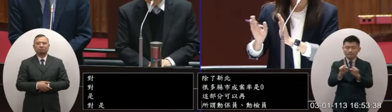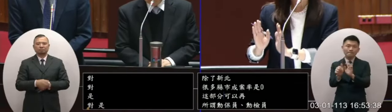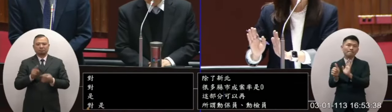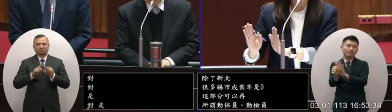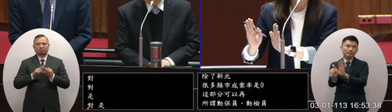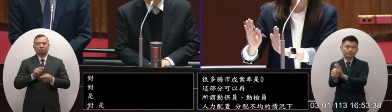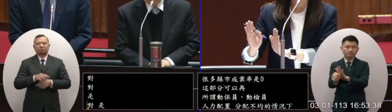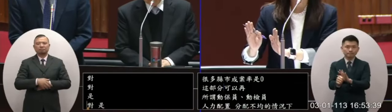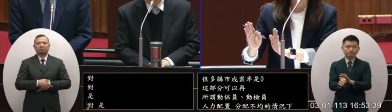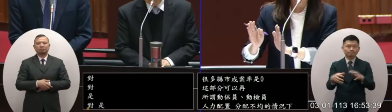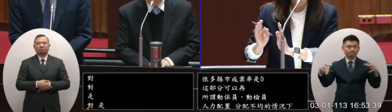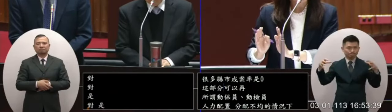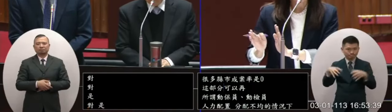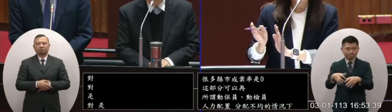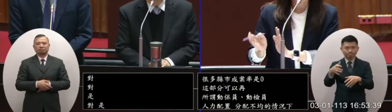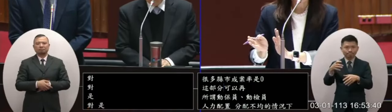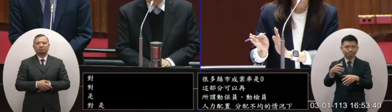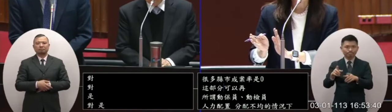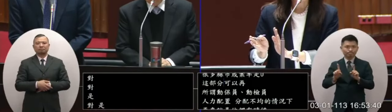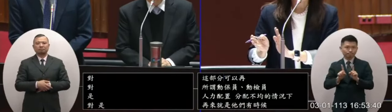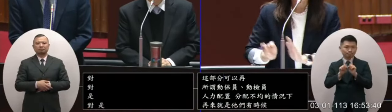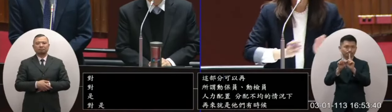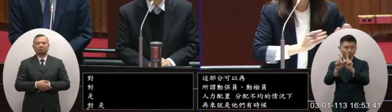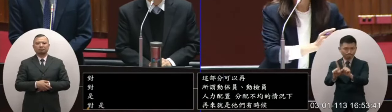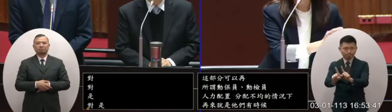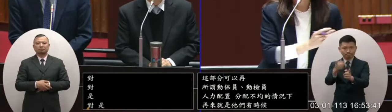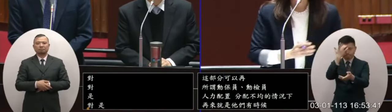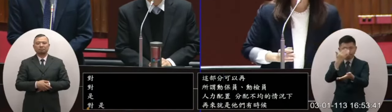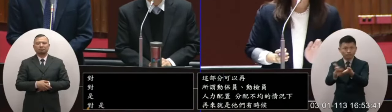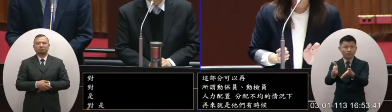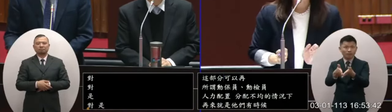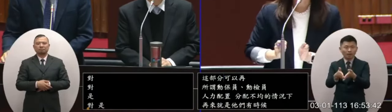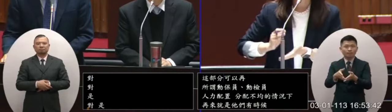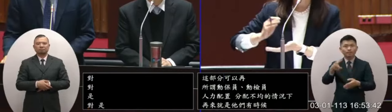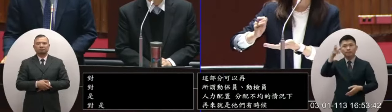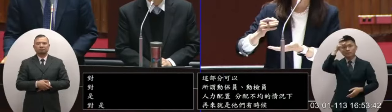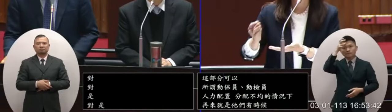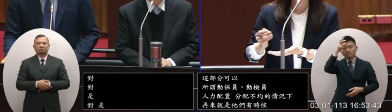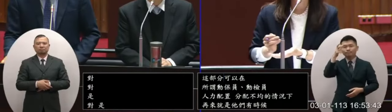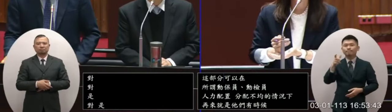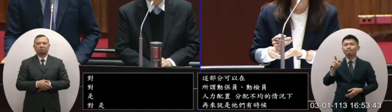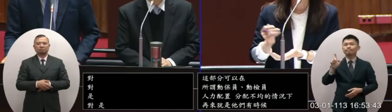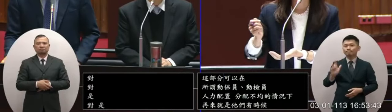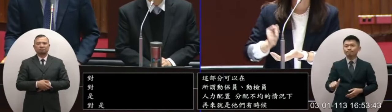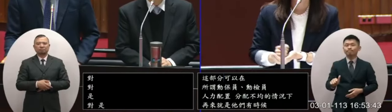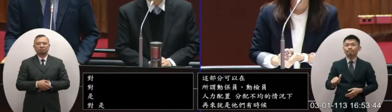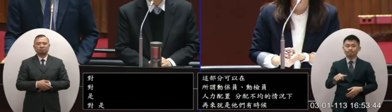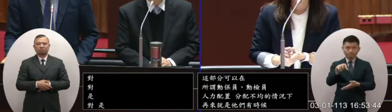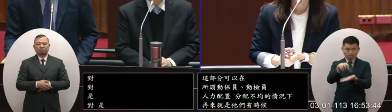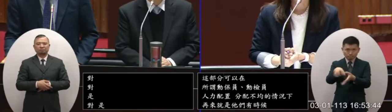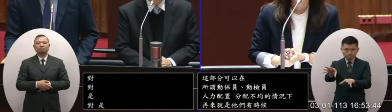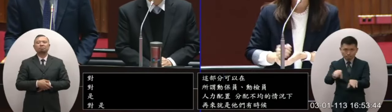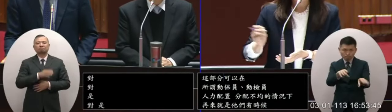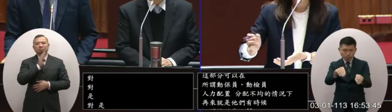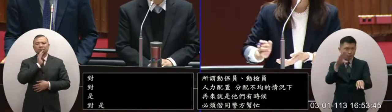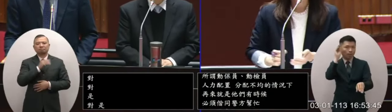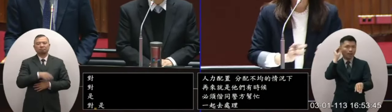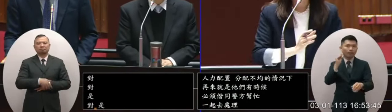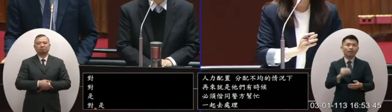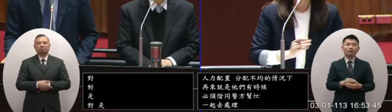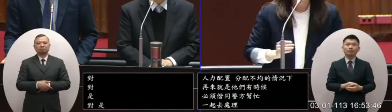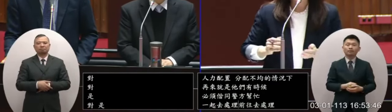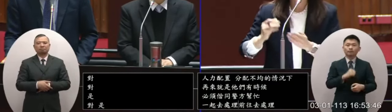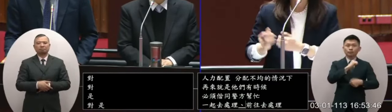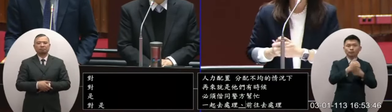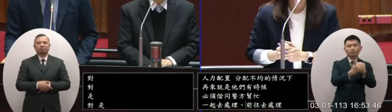忙一起去处理，前往去处理，因为警察比较知道要怎么样去做搜证的工作嘛，但是问题